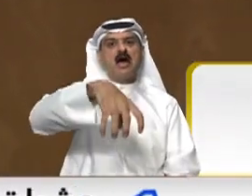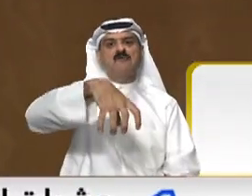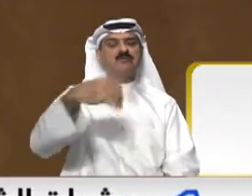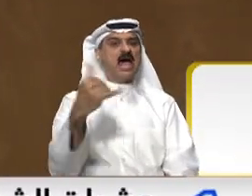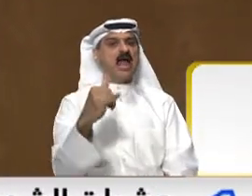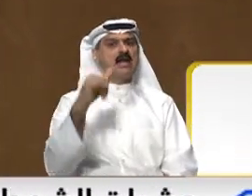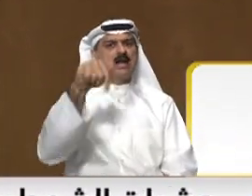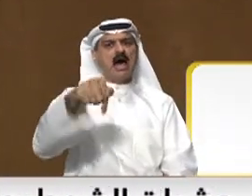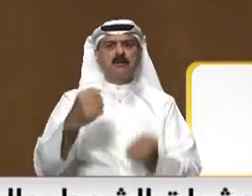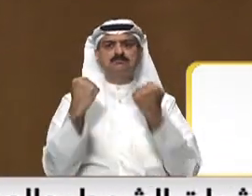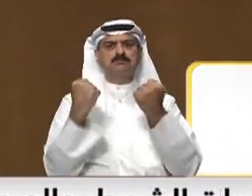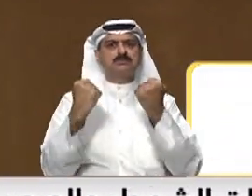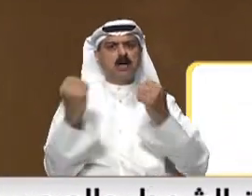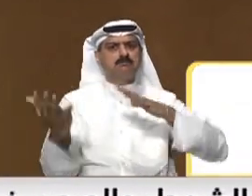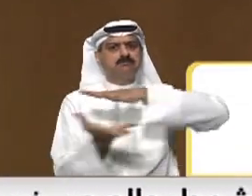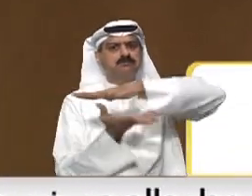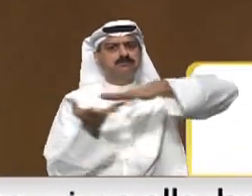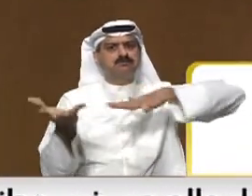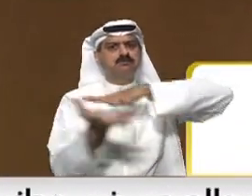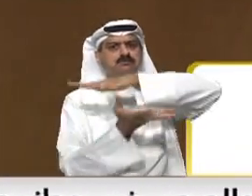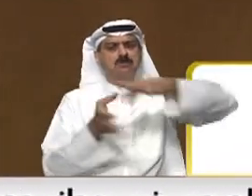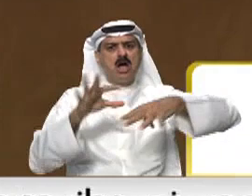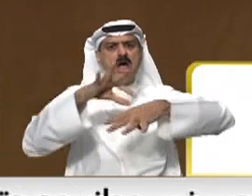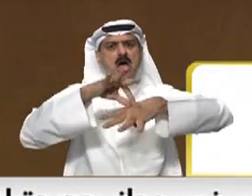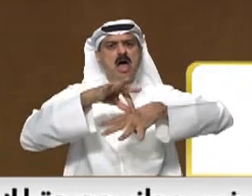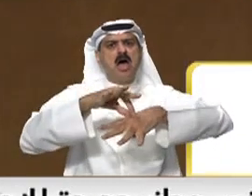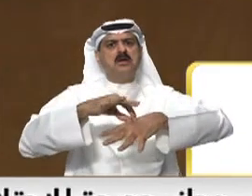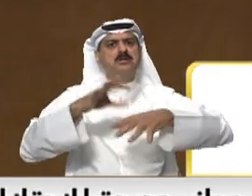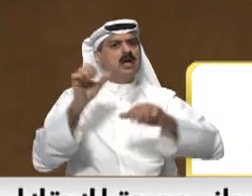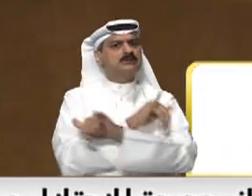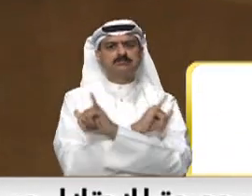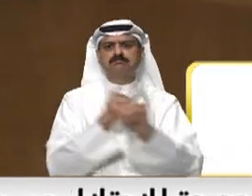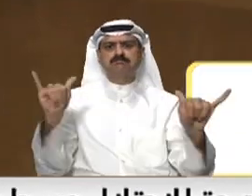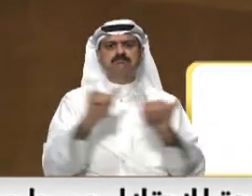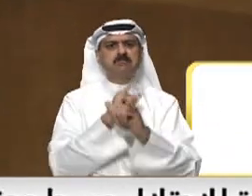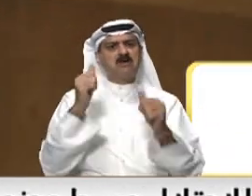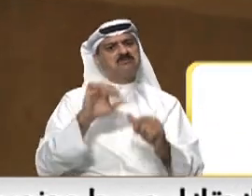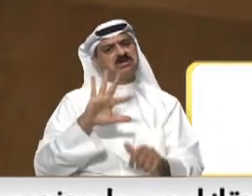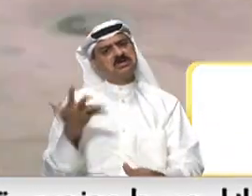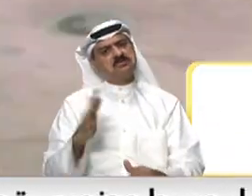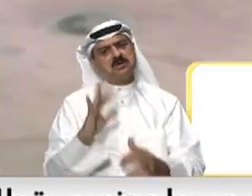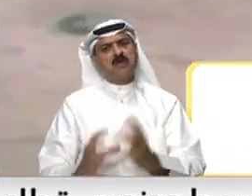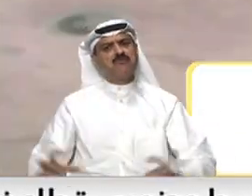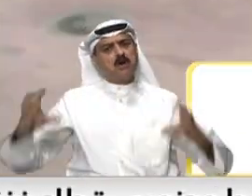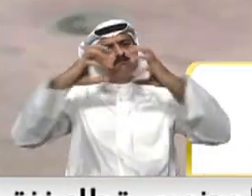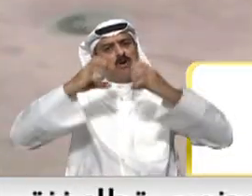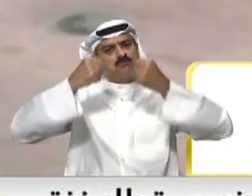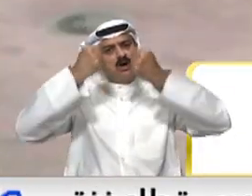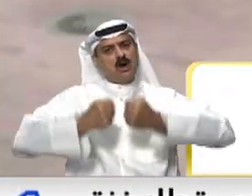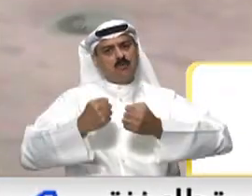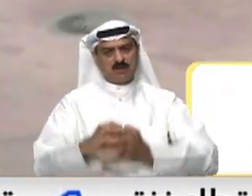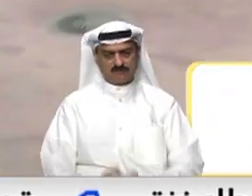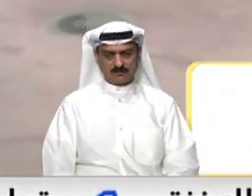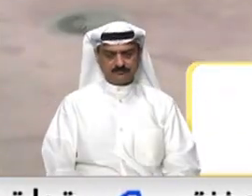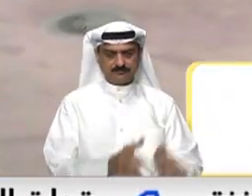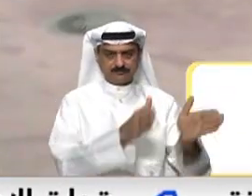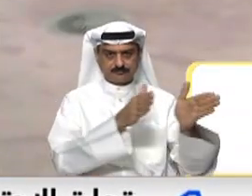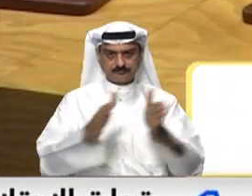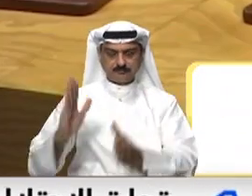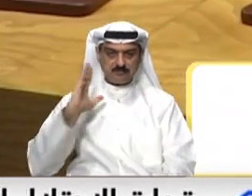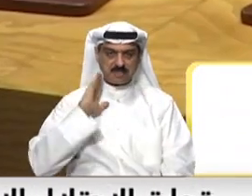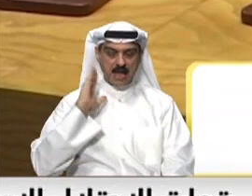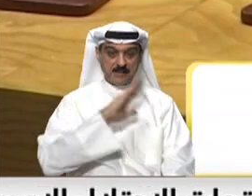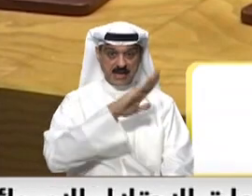حافه الهاويه وان شعوبها تواجه خطرا حقيقيا بنشوب صراع شامل وادان الامين العام هجمات